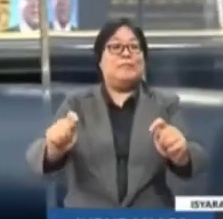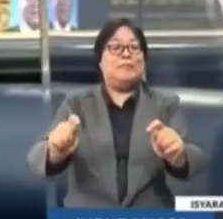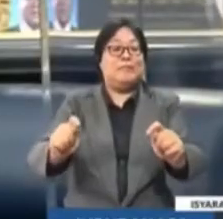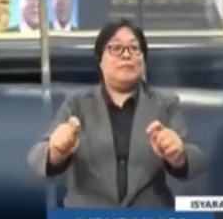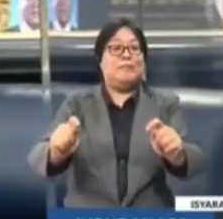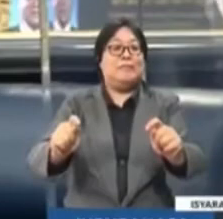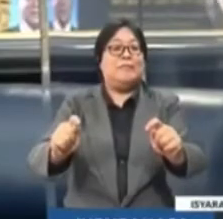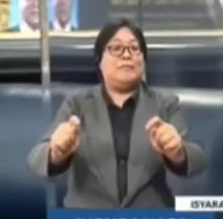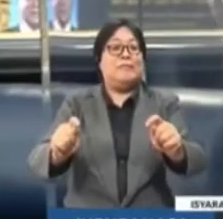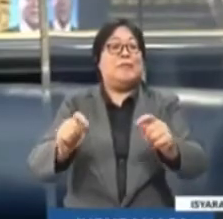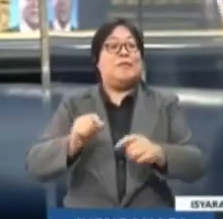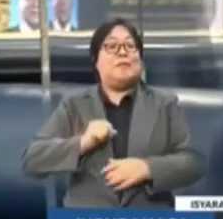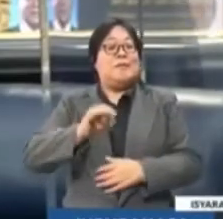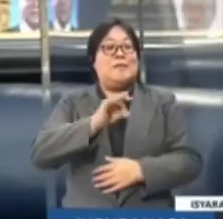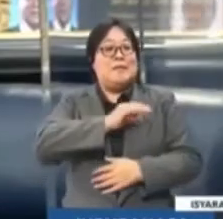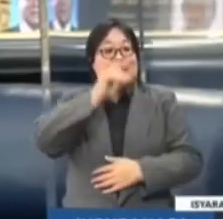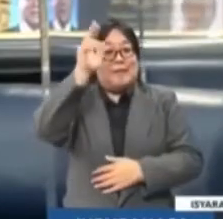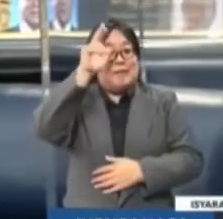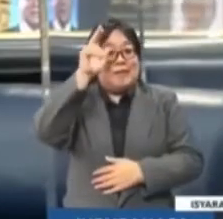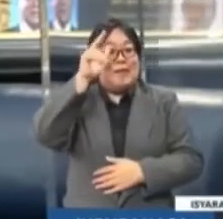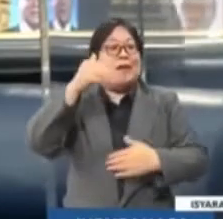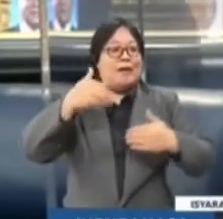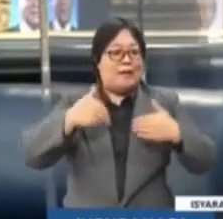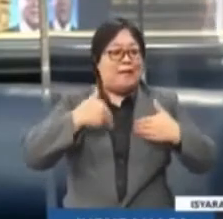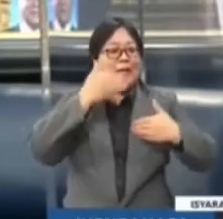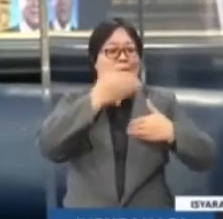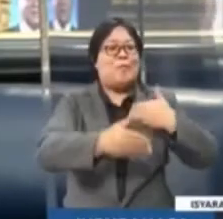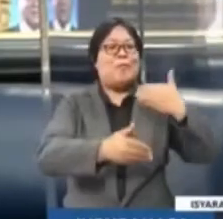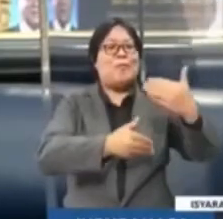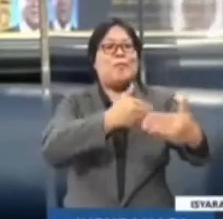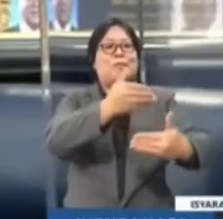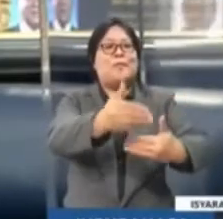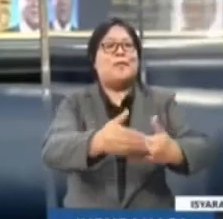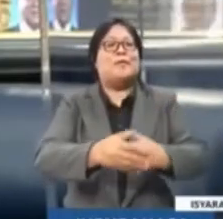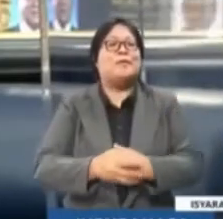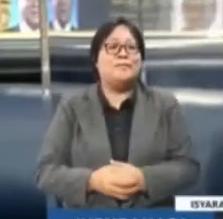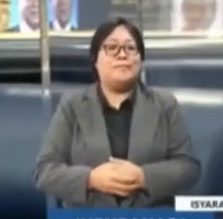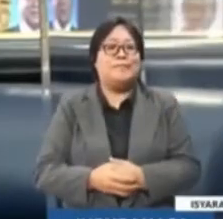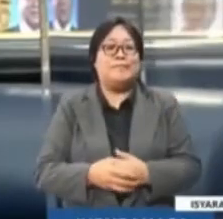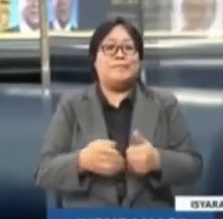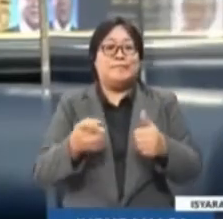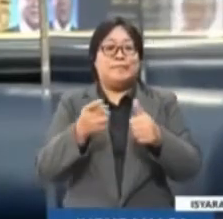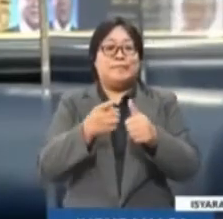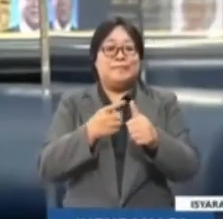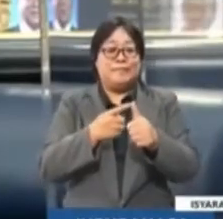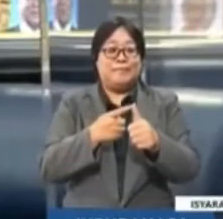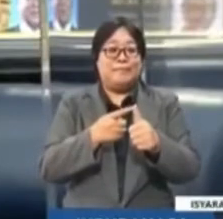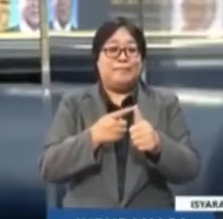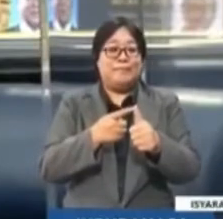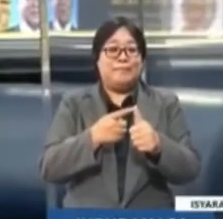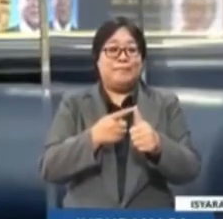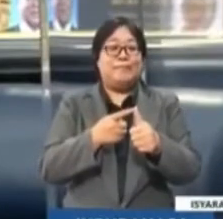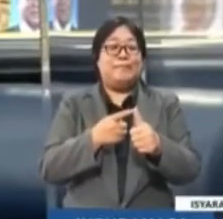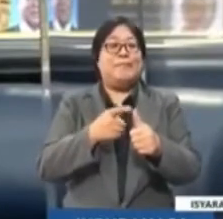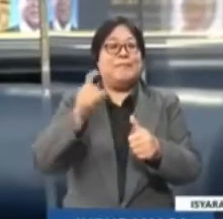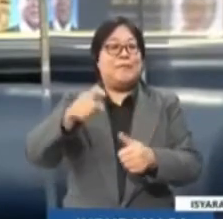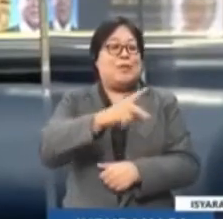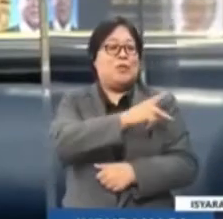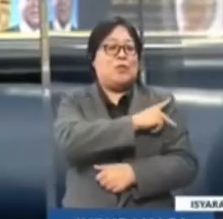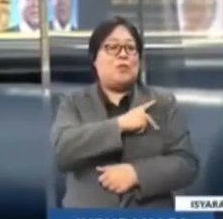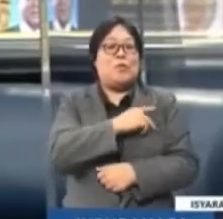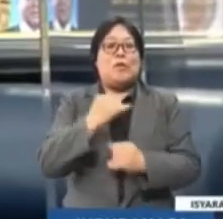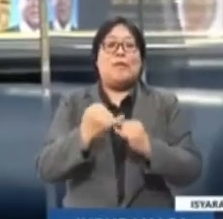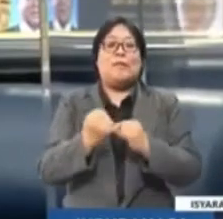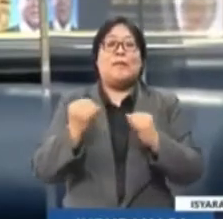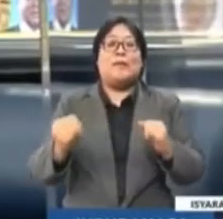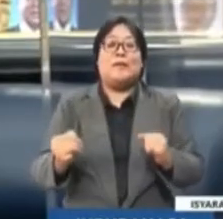pada mana-mana tapi tanya awam yg ada prosesi ada tuh juga tamu sekali karena ketua jabatan